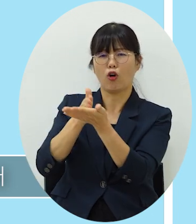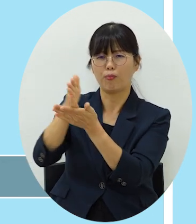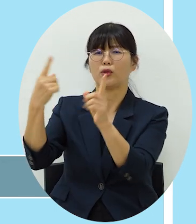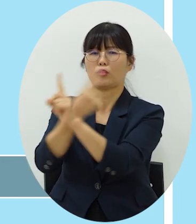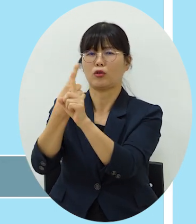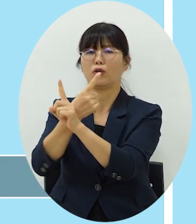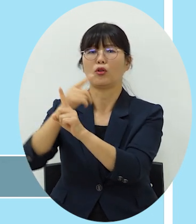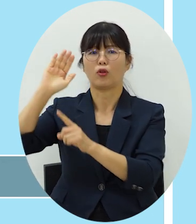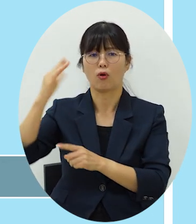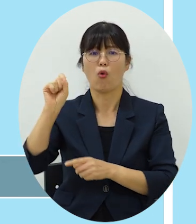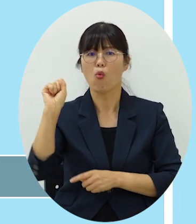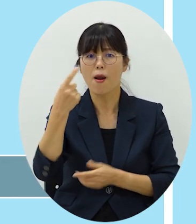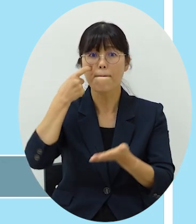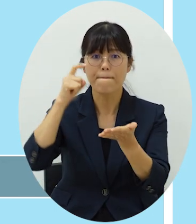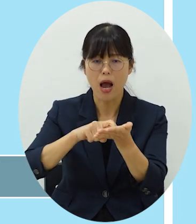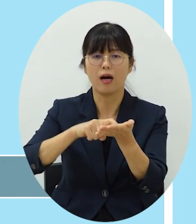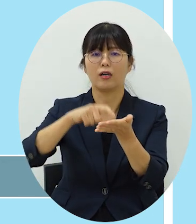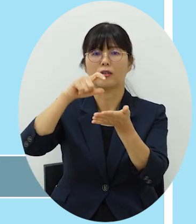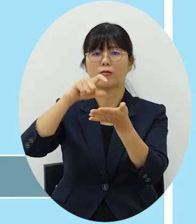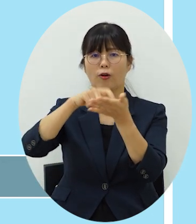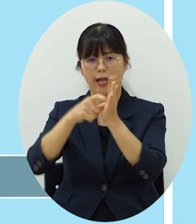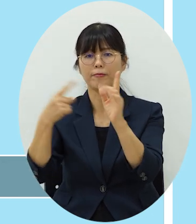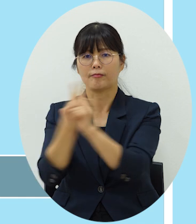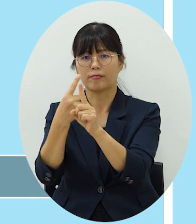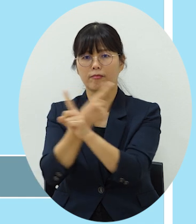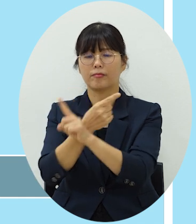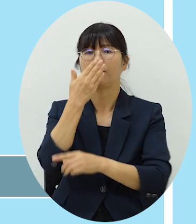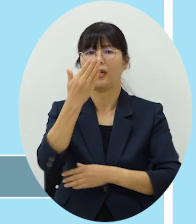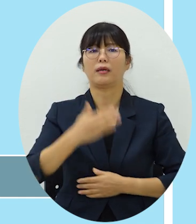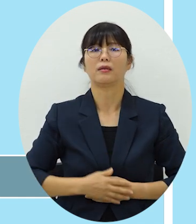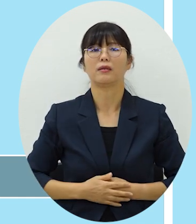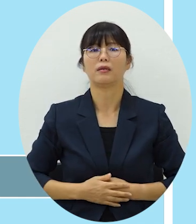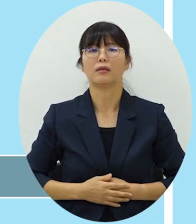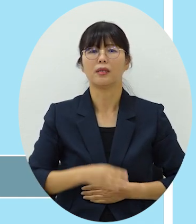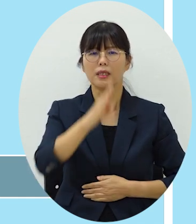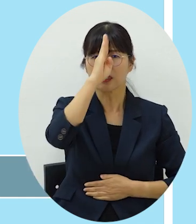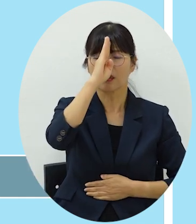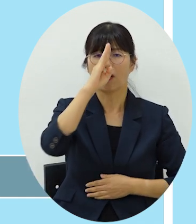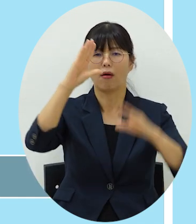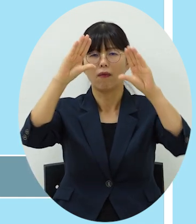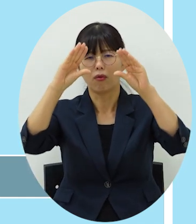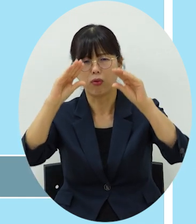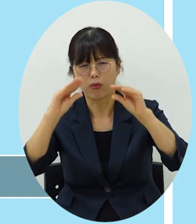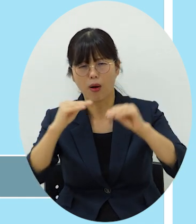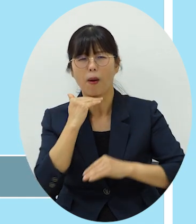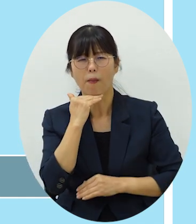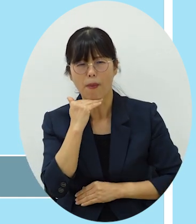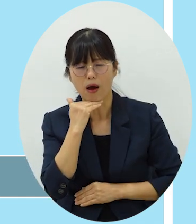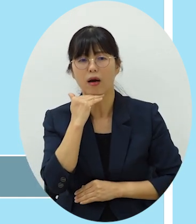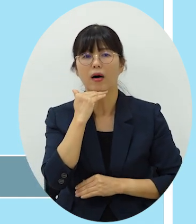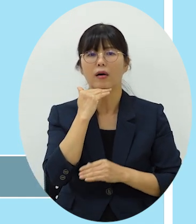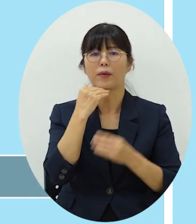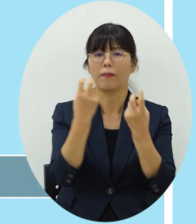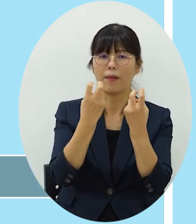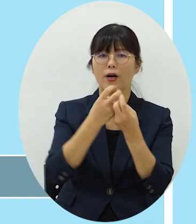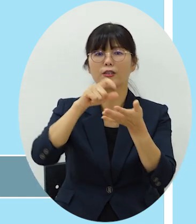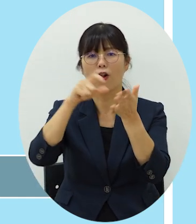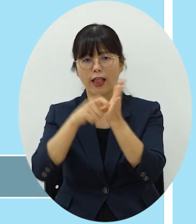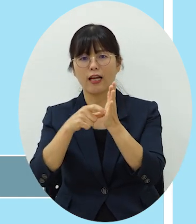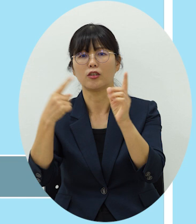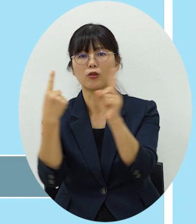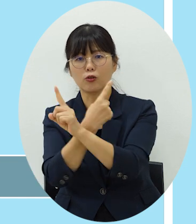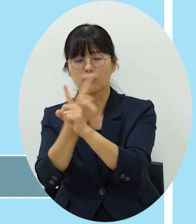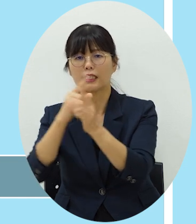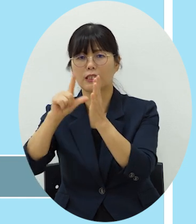치료병원에 가서 원인을 밝히고 적절한 치료를 시작해야 합니다. 증세가 나아지기를 기다리거나 민간요법으로 적절한 치료